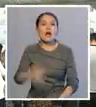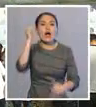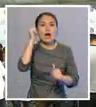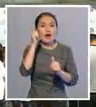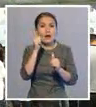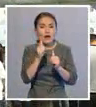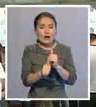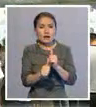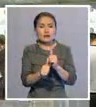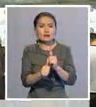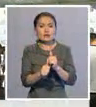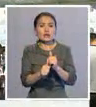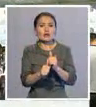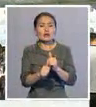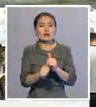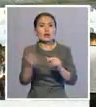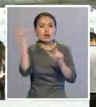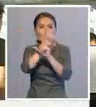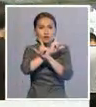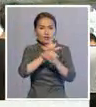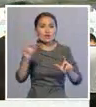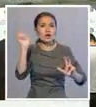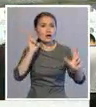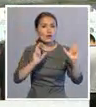Әрбір колледж өз